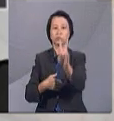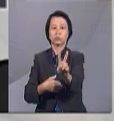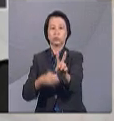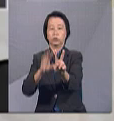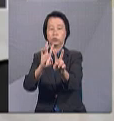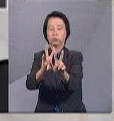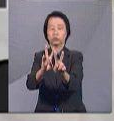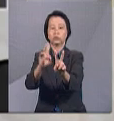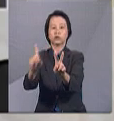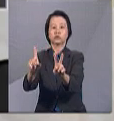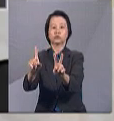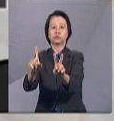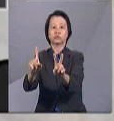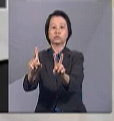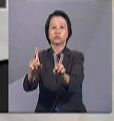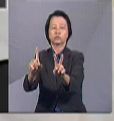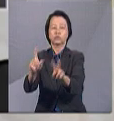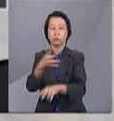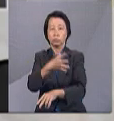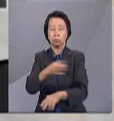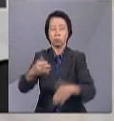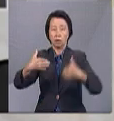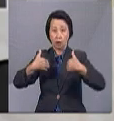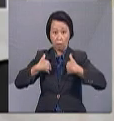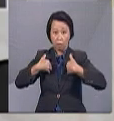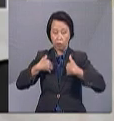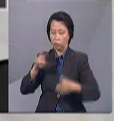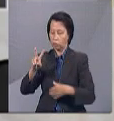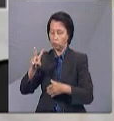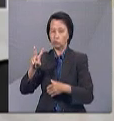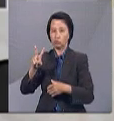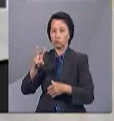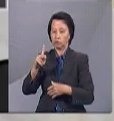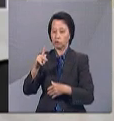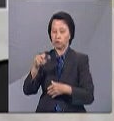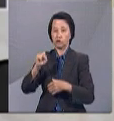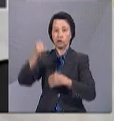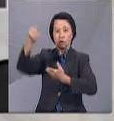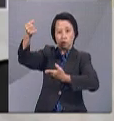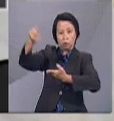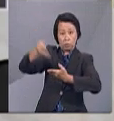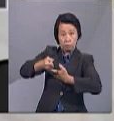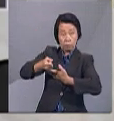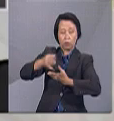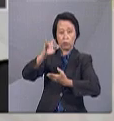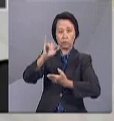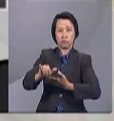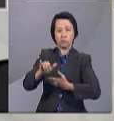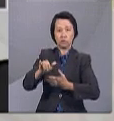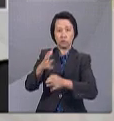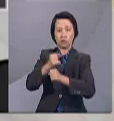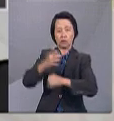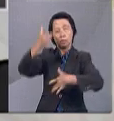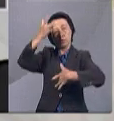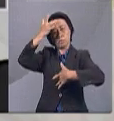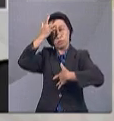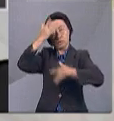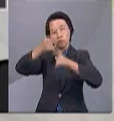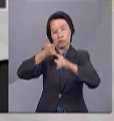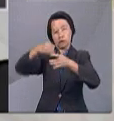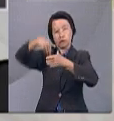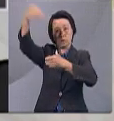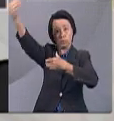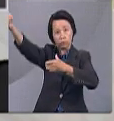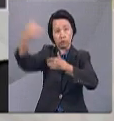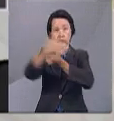271 Chase mana kalian terdapat dua ke simphor warga negara Malaysia yang dapat jangkitan diluan